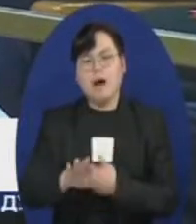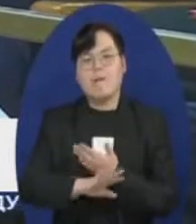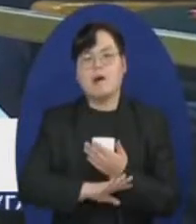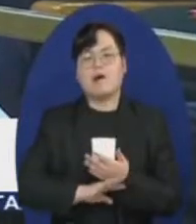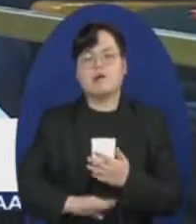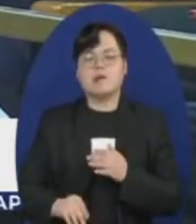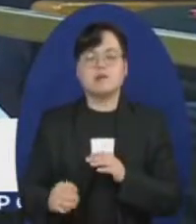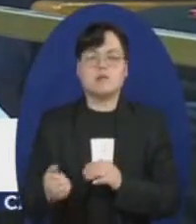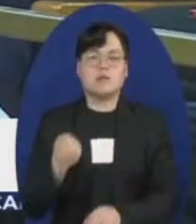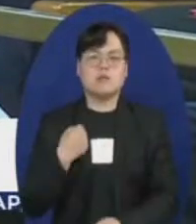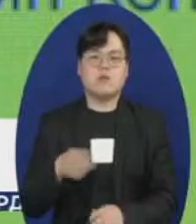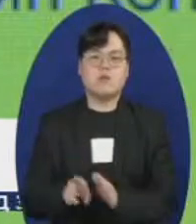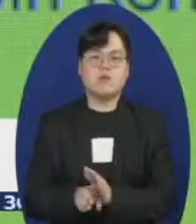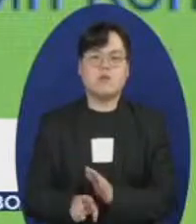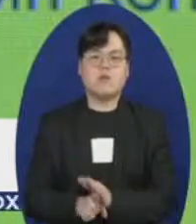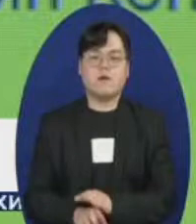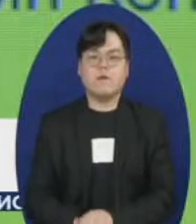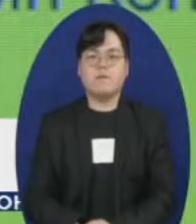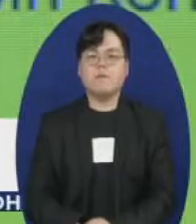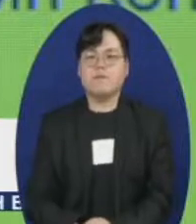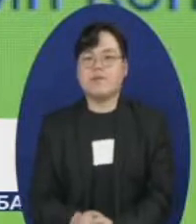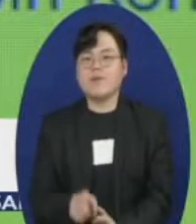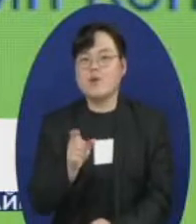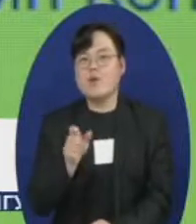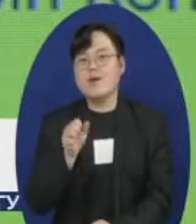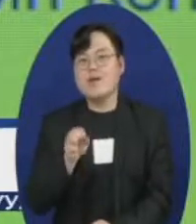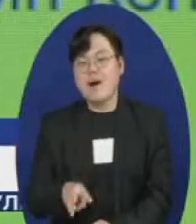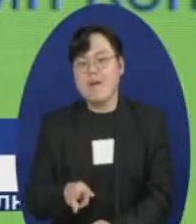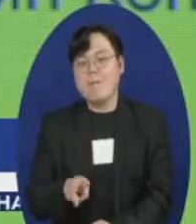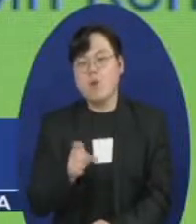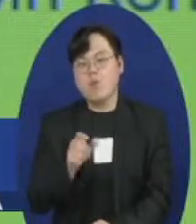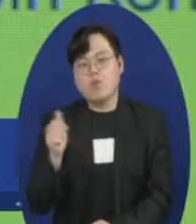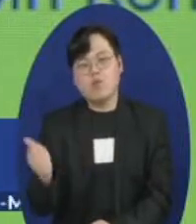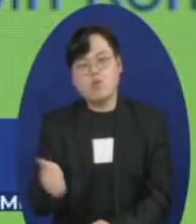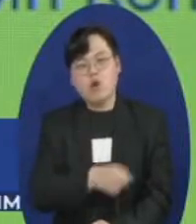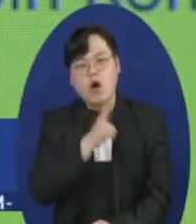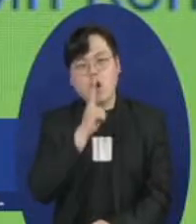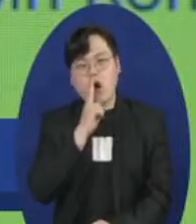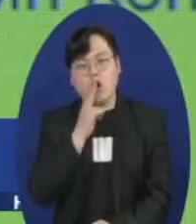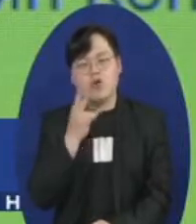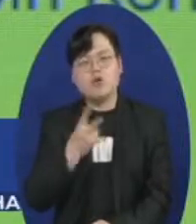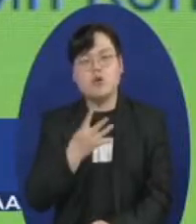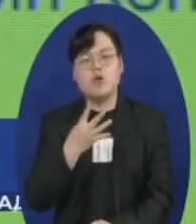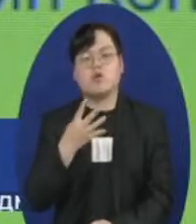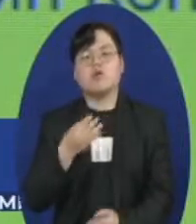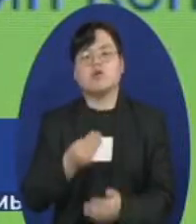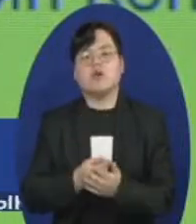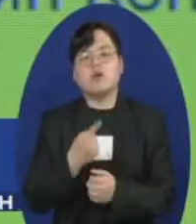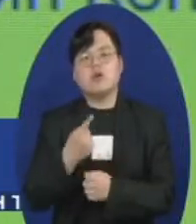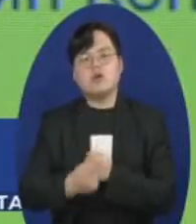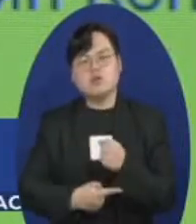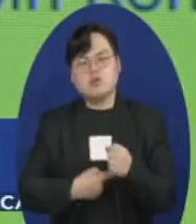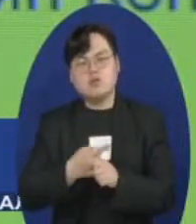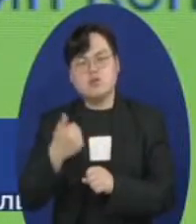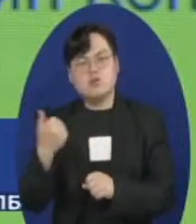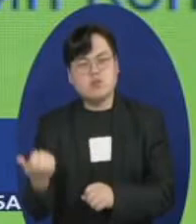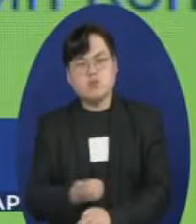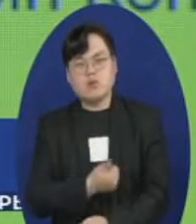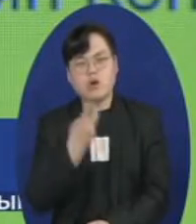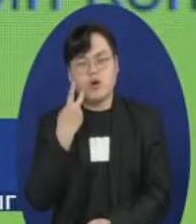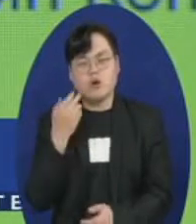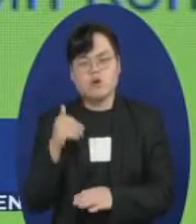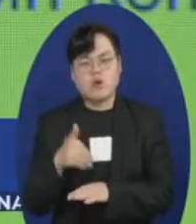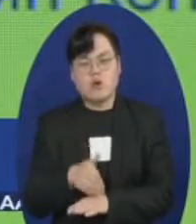улсын ерөнхийлөгч онцоллоо. Хүн амын хүнсний ногоор дэлхийн дөрвөн удирдлагын турш тогтвортой хангах